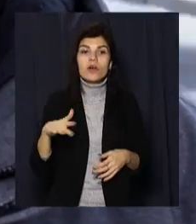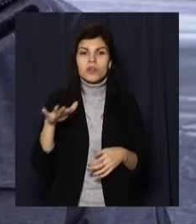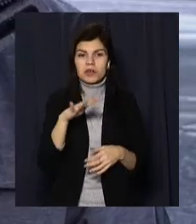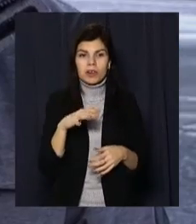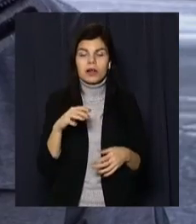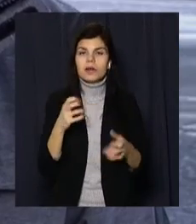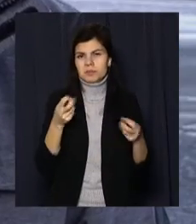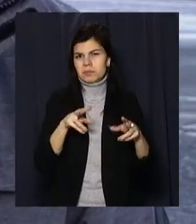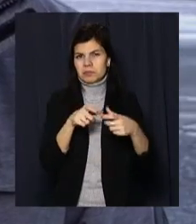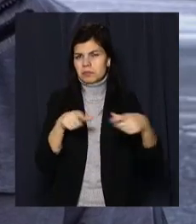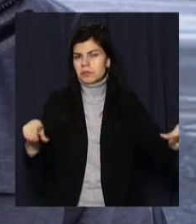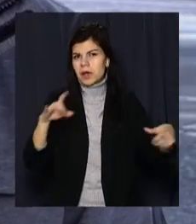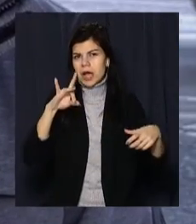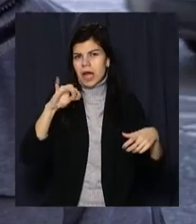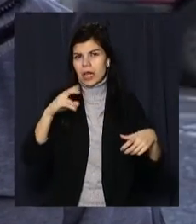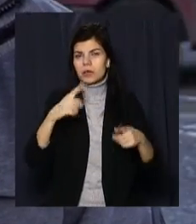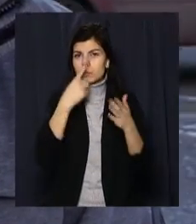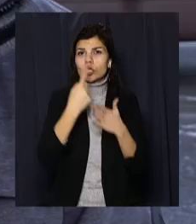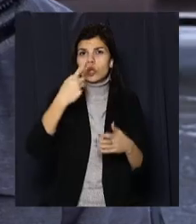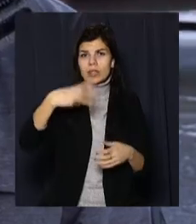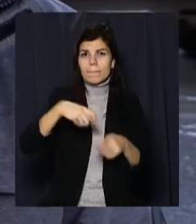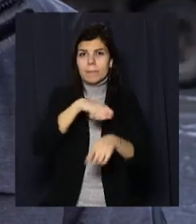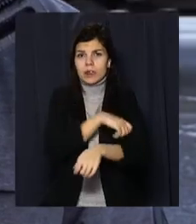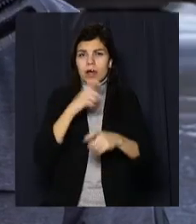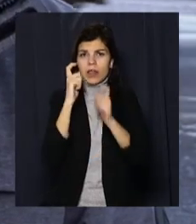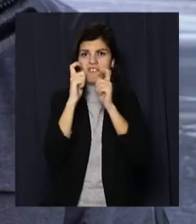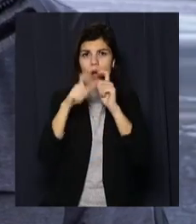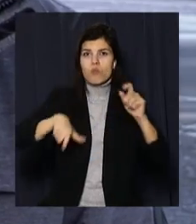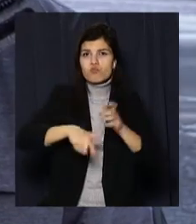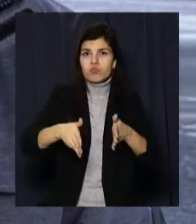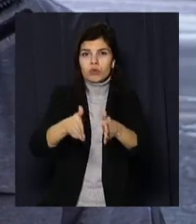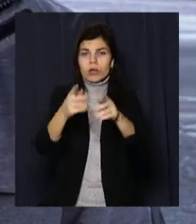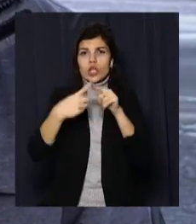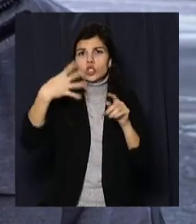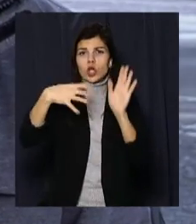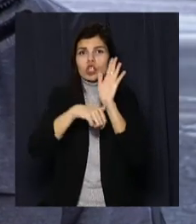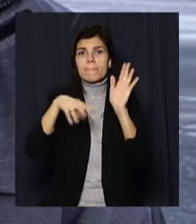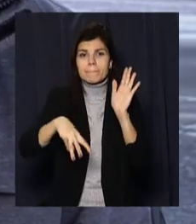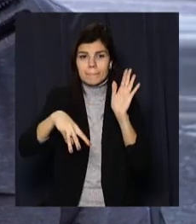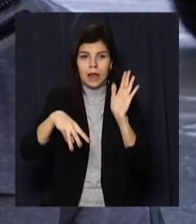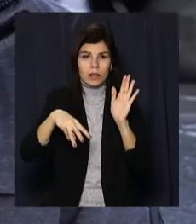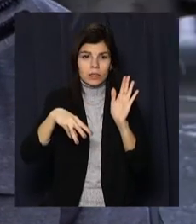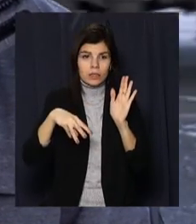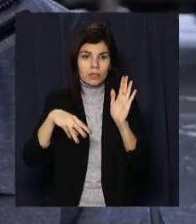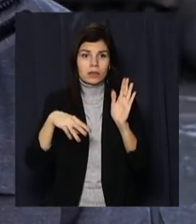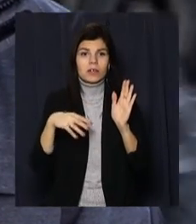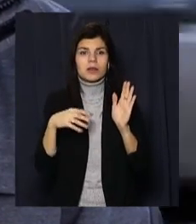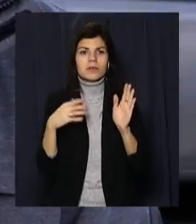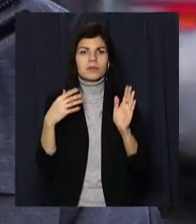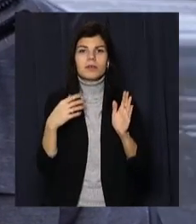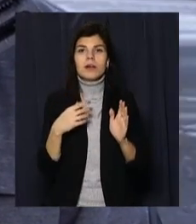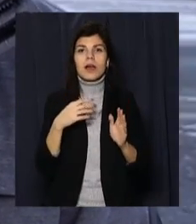бесшеечный рельс. Было заменено порядка 130 метров трамвайного пути. Это 46 метров на самом перекрестке, а